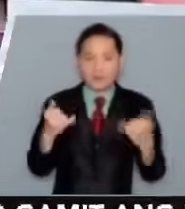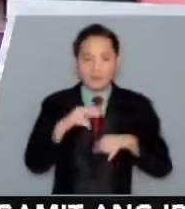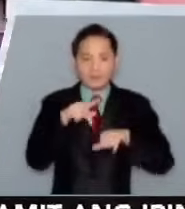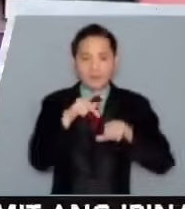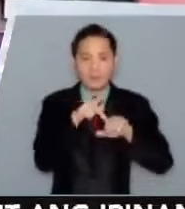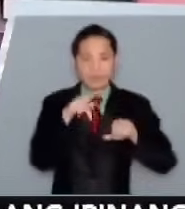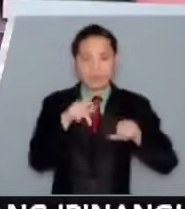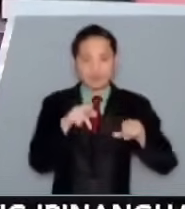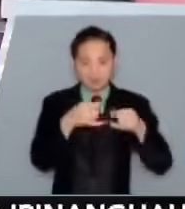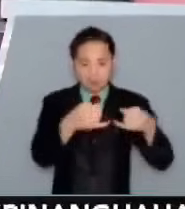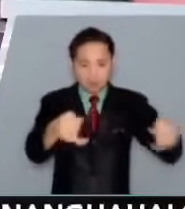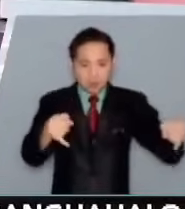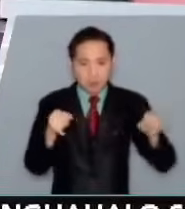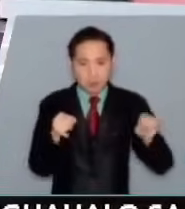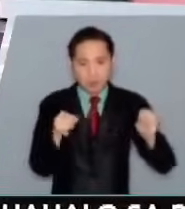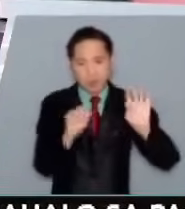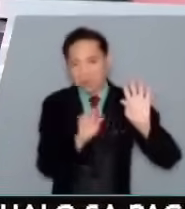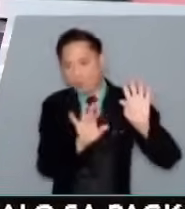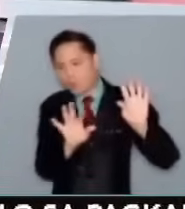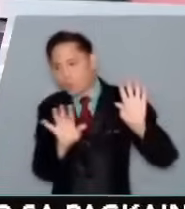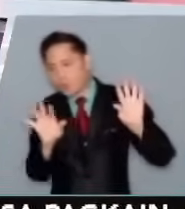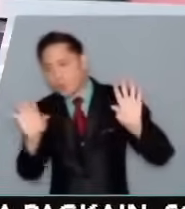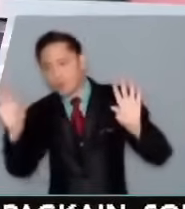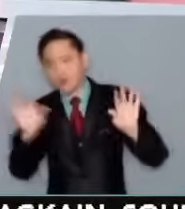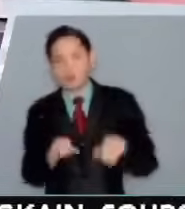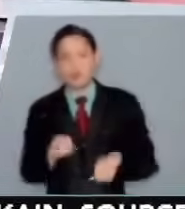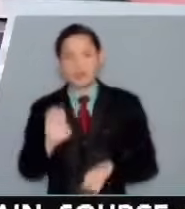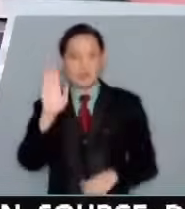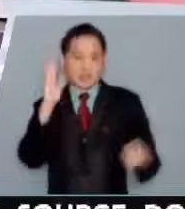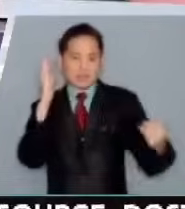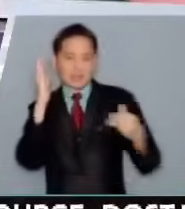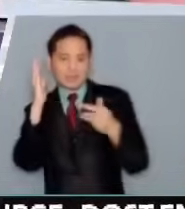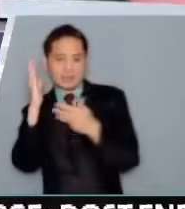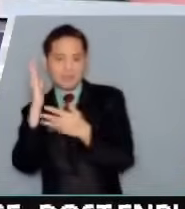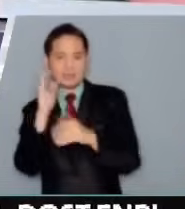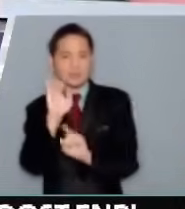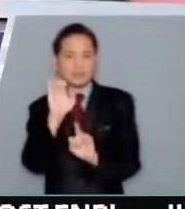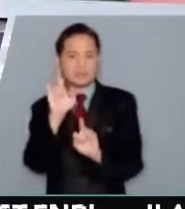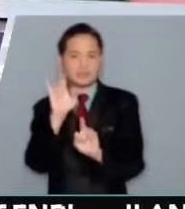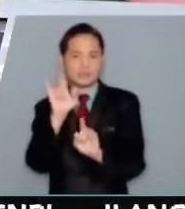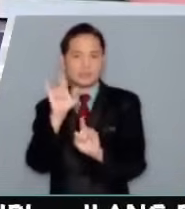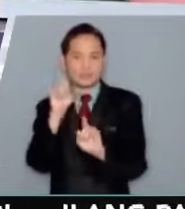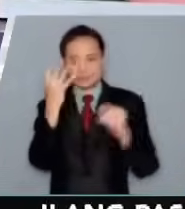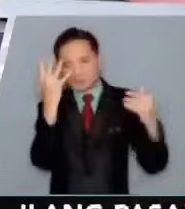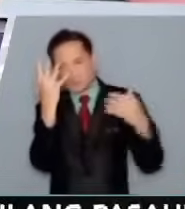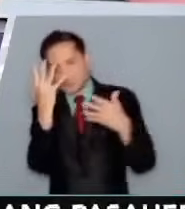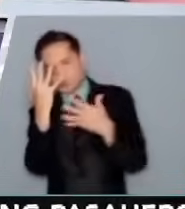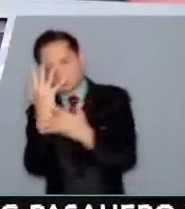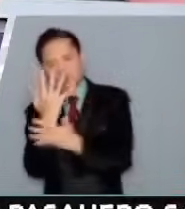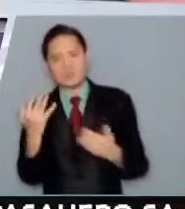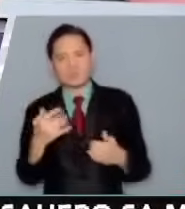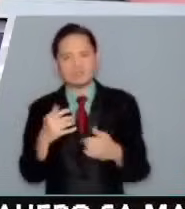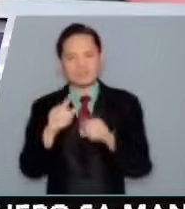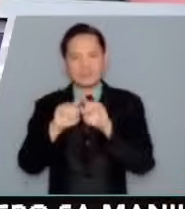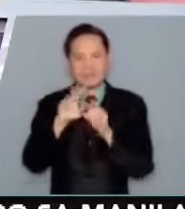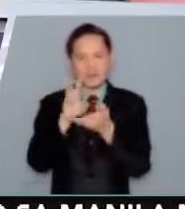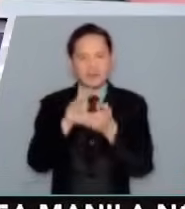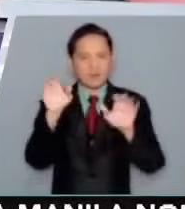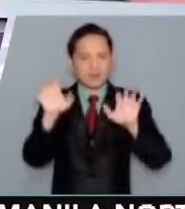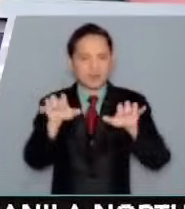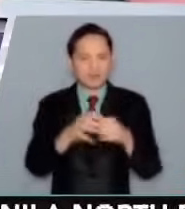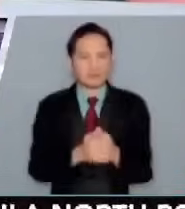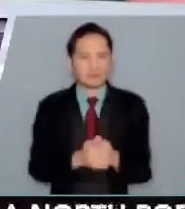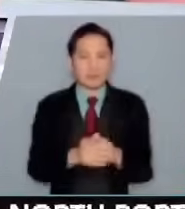Habang easterly naman nakaka-apekto sa iba pang panig ng ating bansa. Base naman sa datos ng Metro Weather, walang inaasahang bagyo